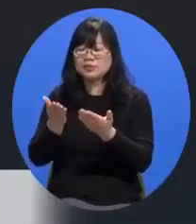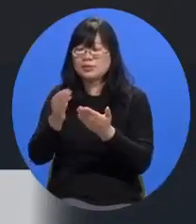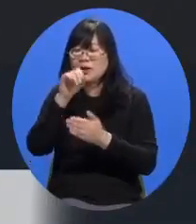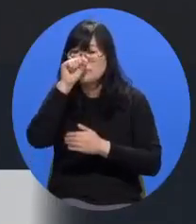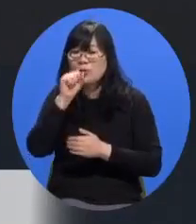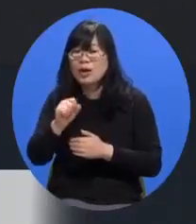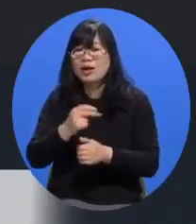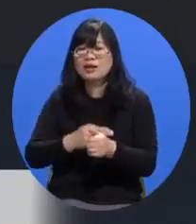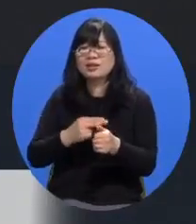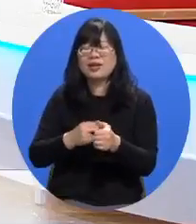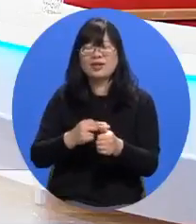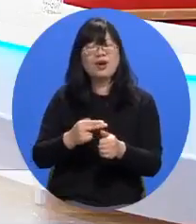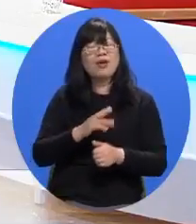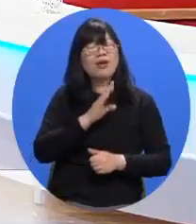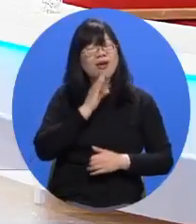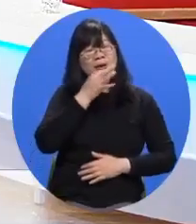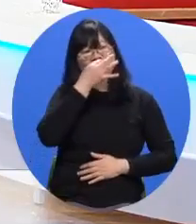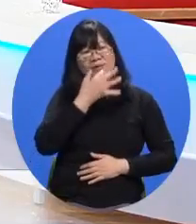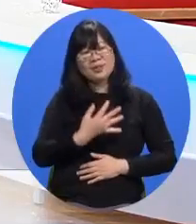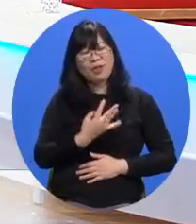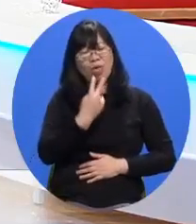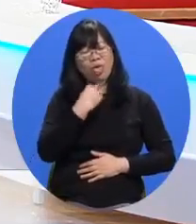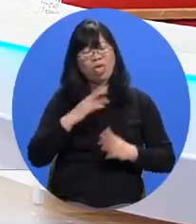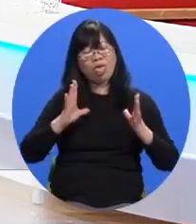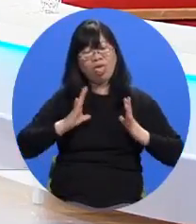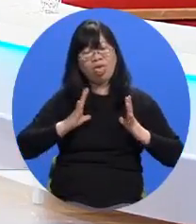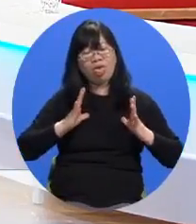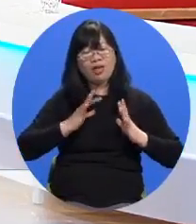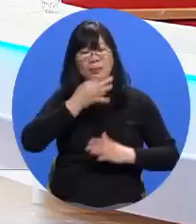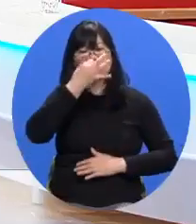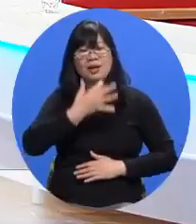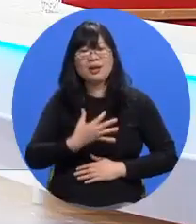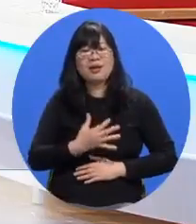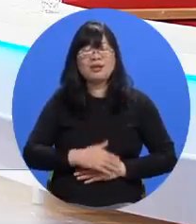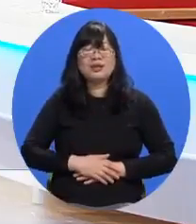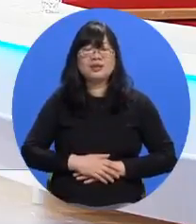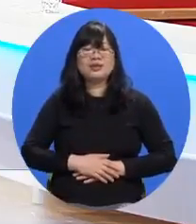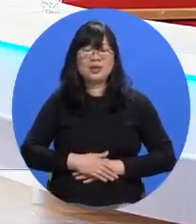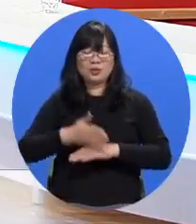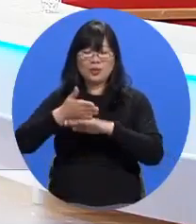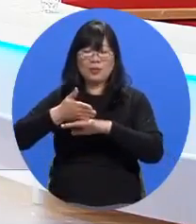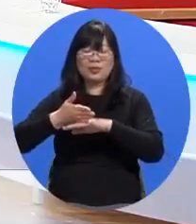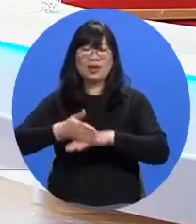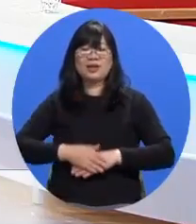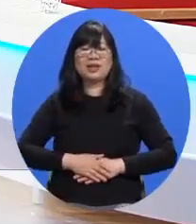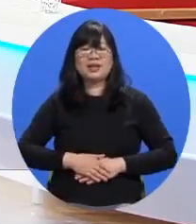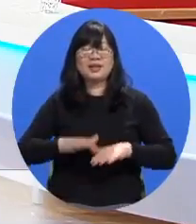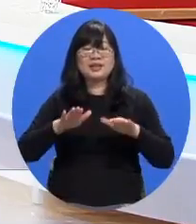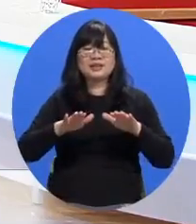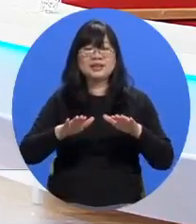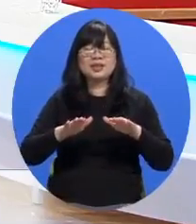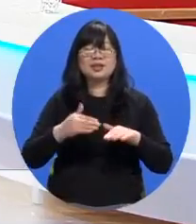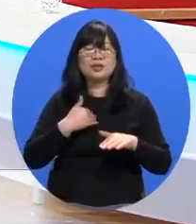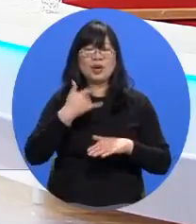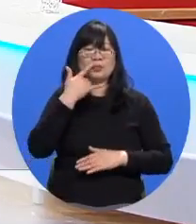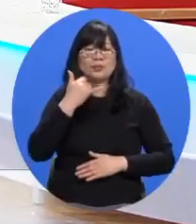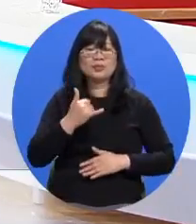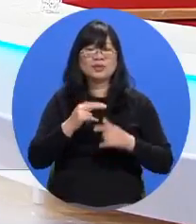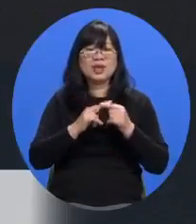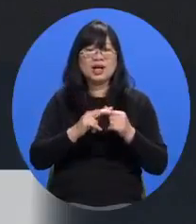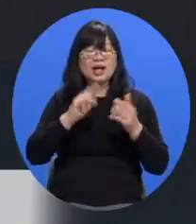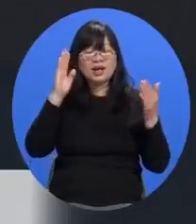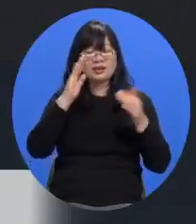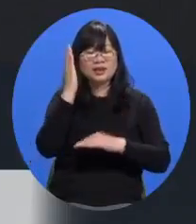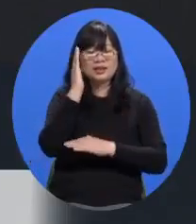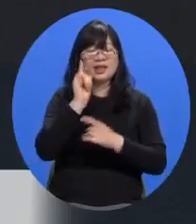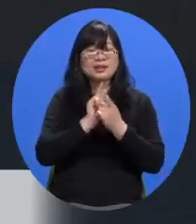이 선생님들 보통 힘들 게 아니겠다 이런 생각이 어떤 듭니다. 네, 고맙습니다. 자, 저희가 학부모와 학생의